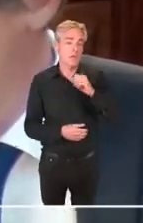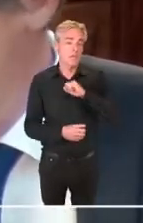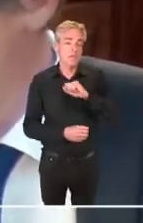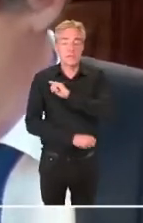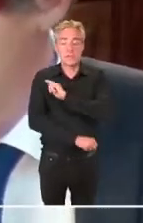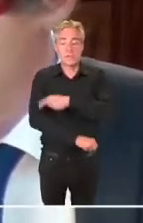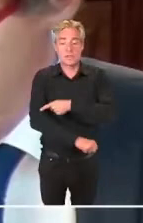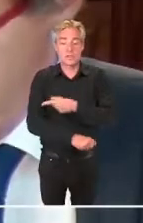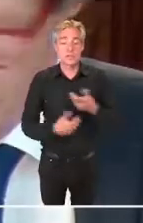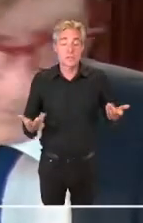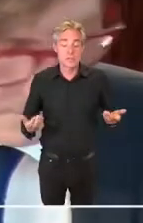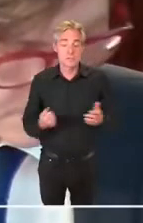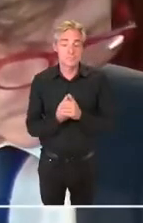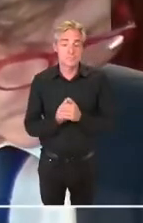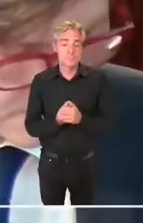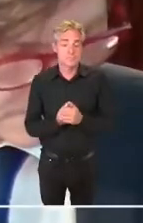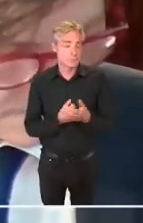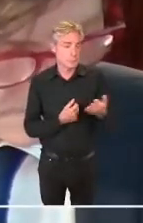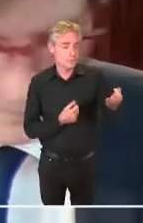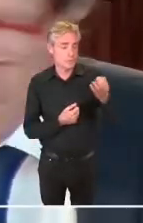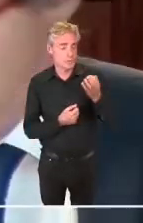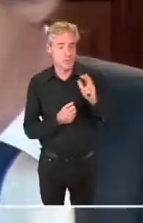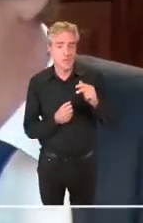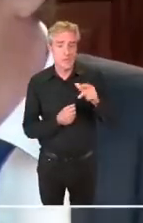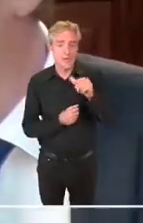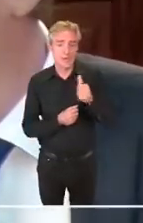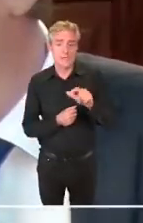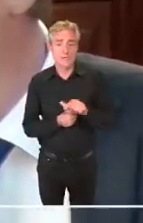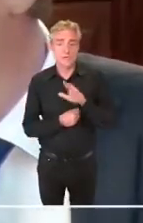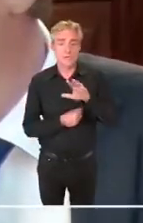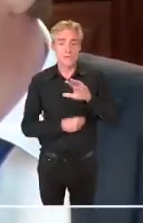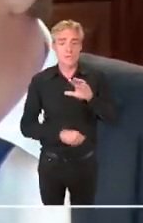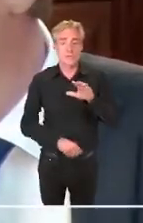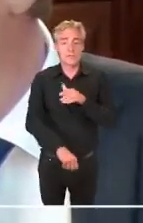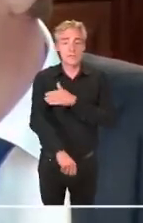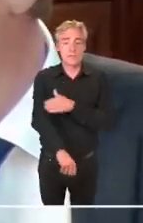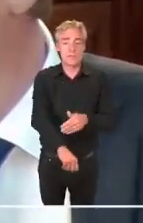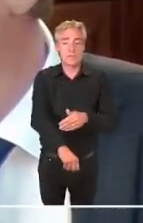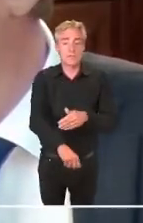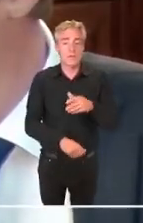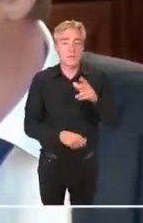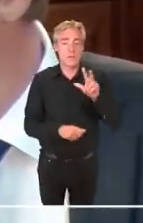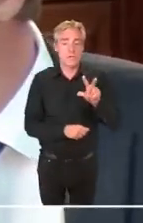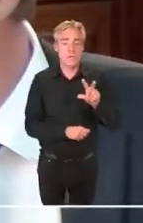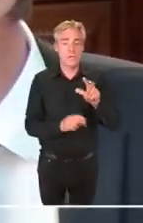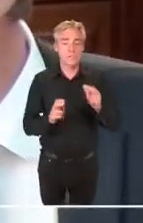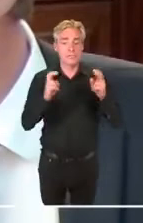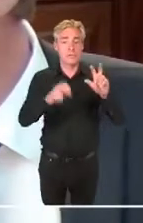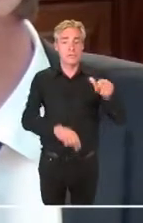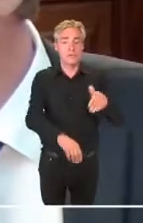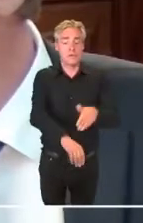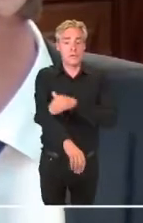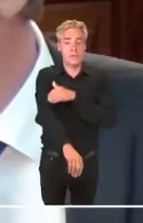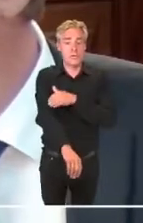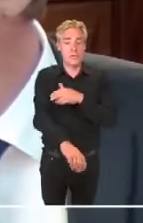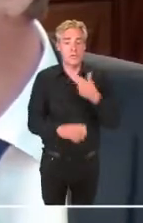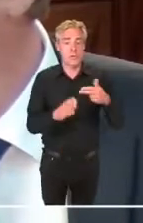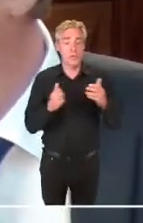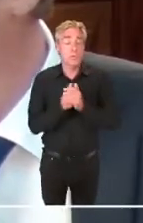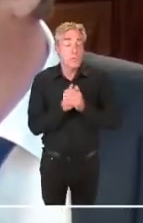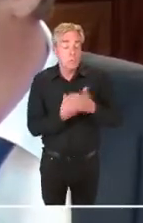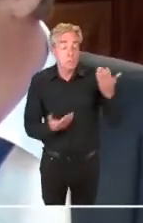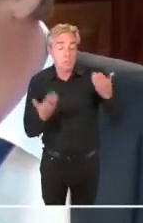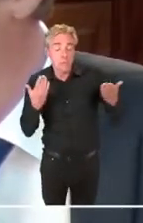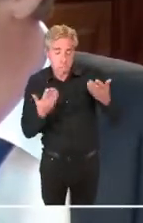énergétique, vous nous dites qu'on passe de 1,5 million à 3 millions d'euros. Ce chiffre, si